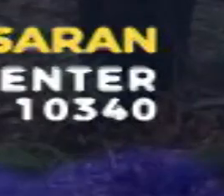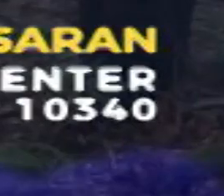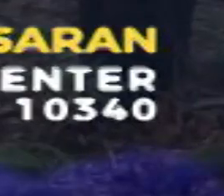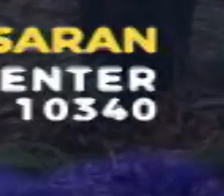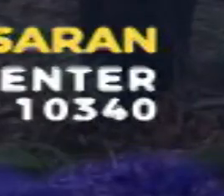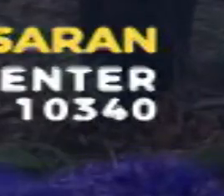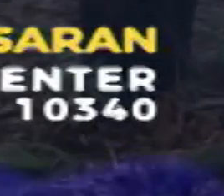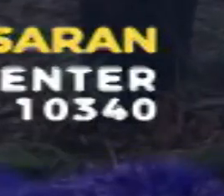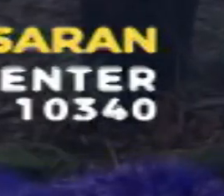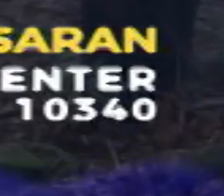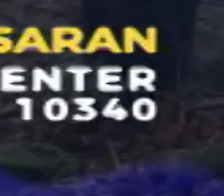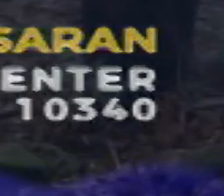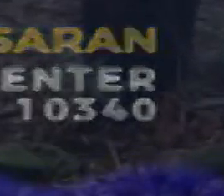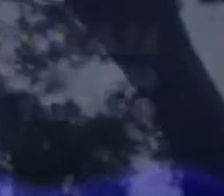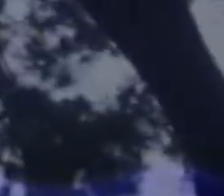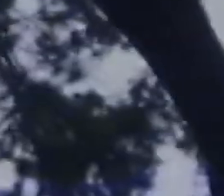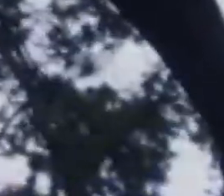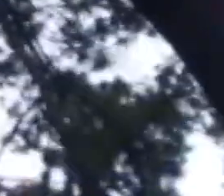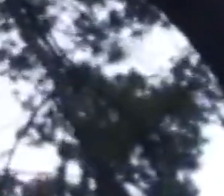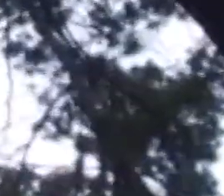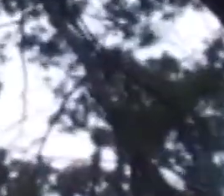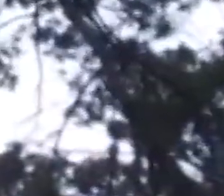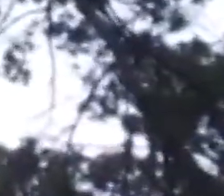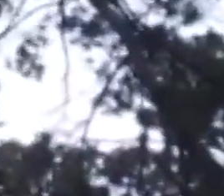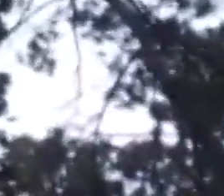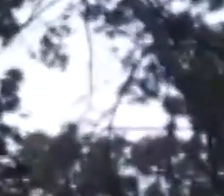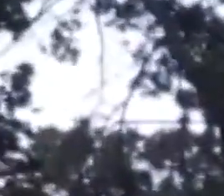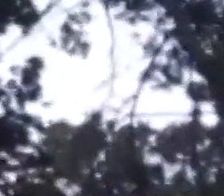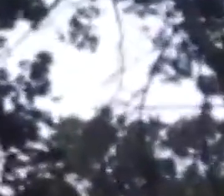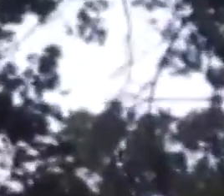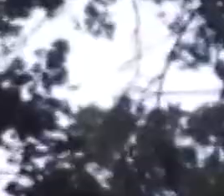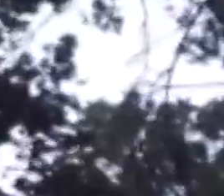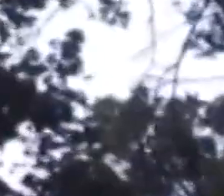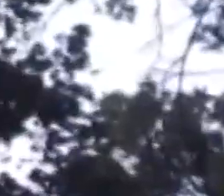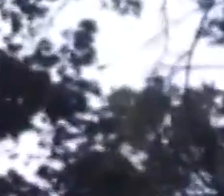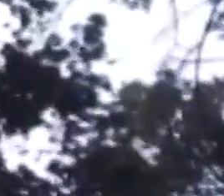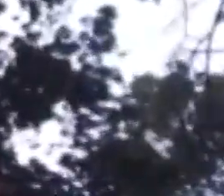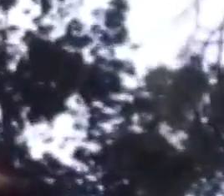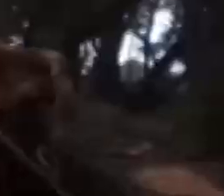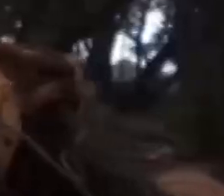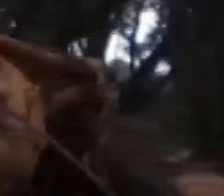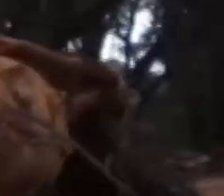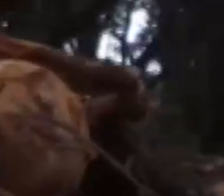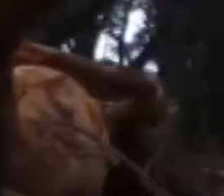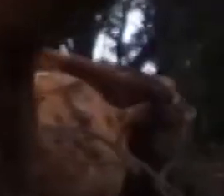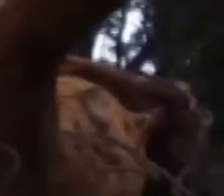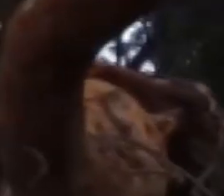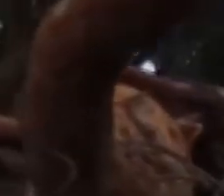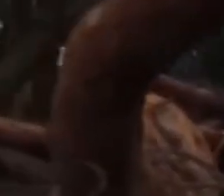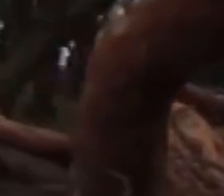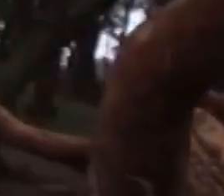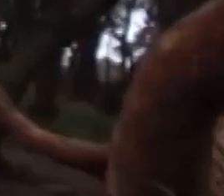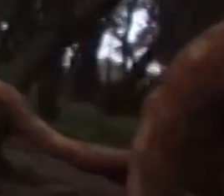asap belerang dan tanah kawah yang beracun. Cantigi adalah tumbuhan yang dapat tumbuh di puncak pegunungan seperti